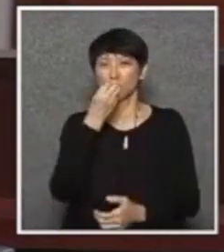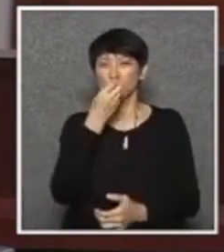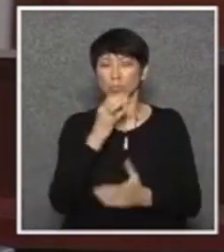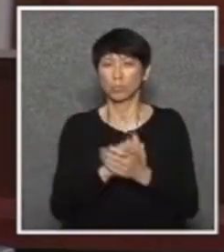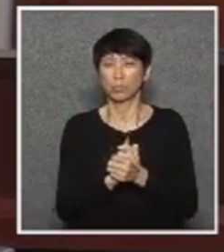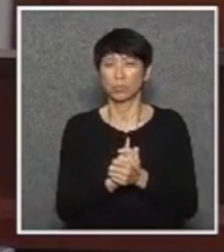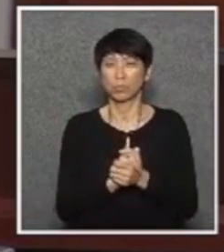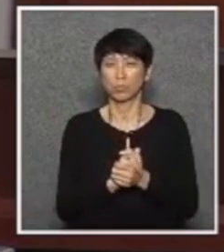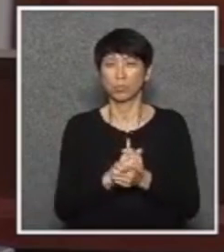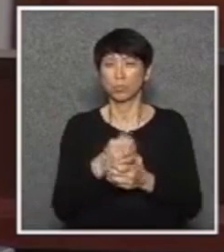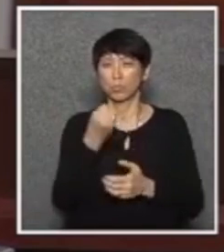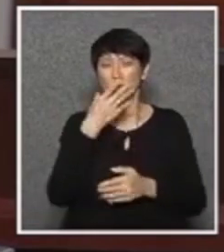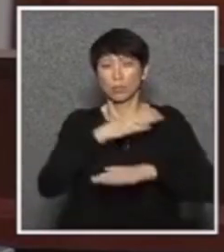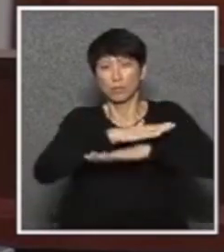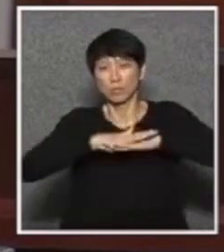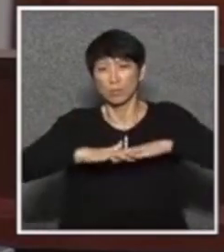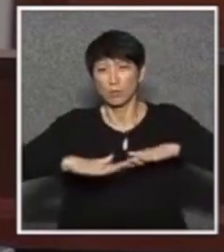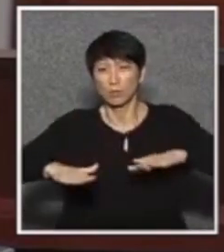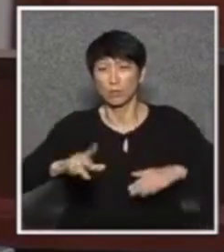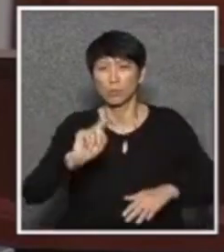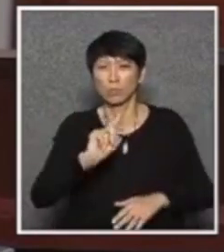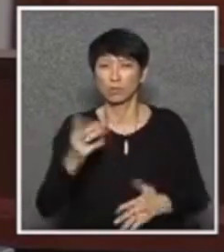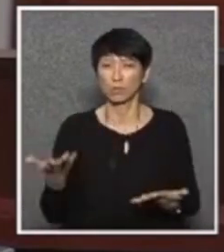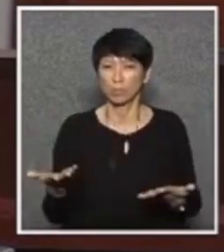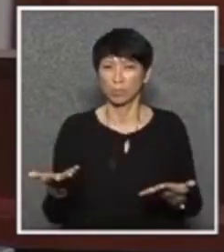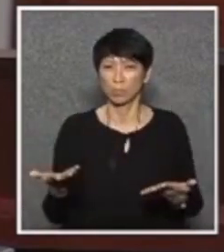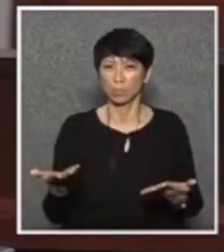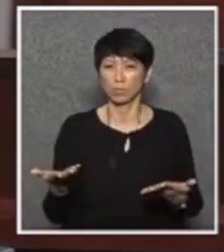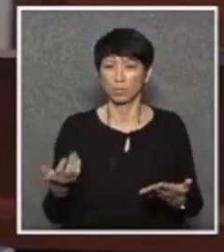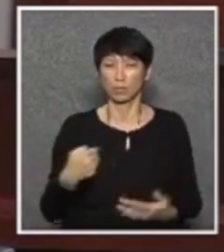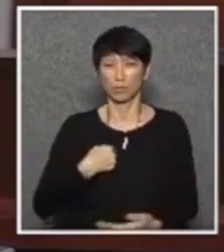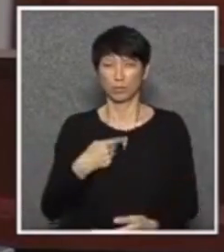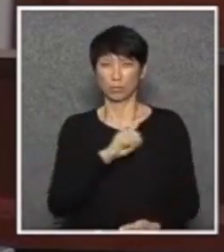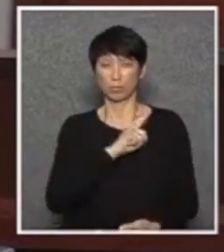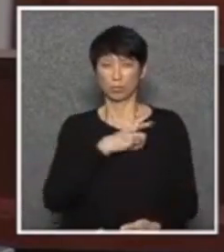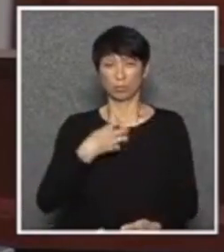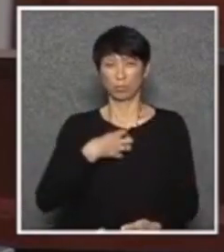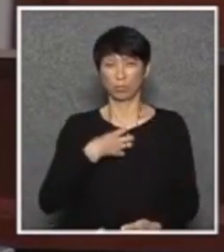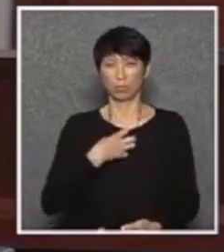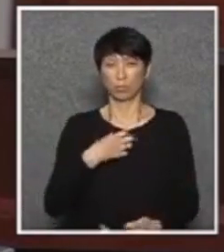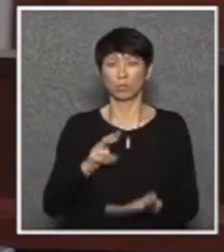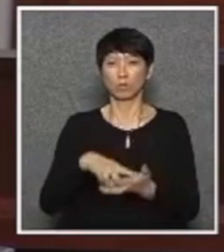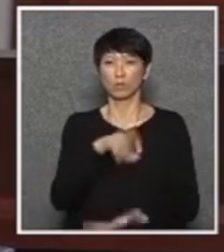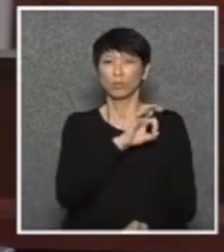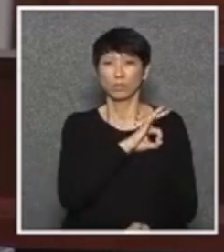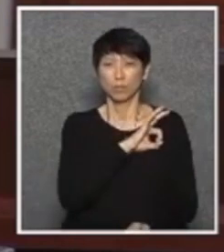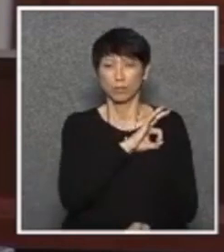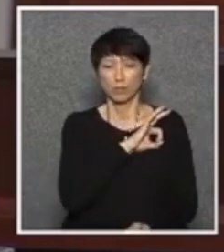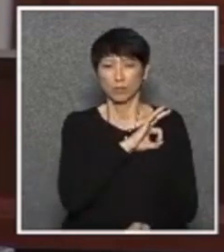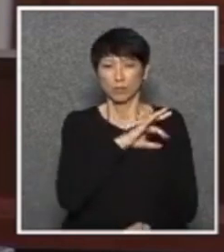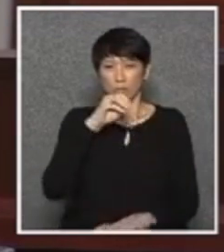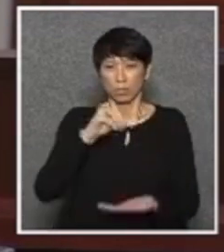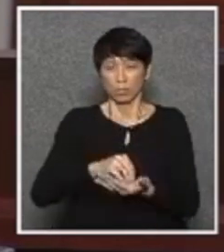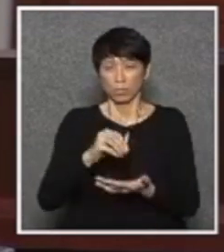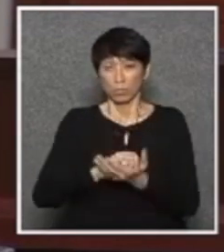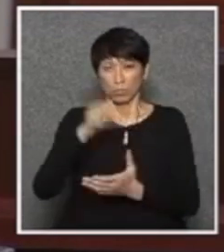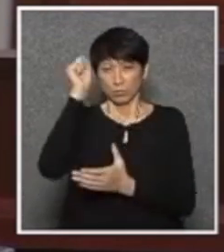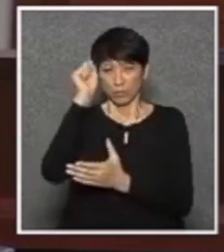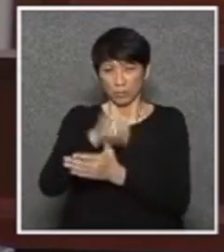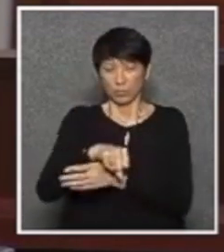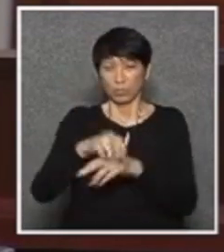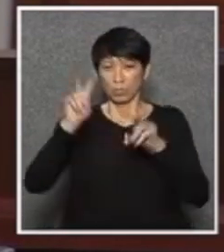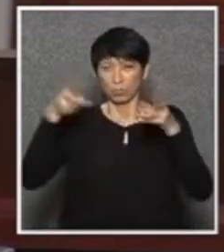可以有安定繁榮嗎？本席認為立法會必須要通過今日的議